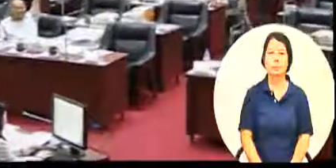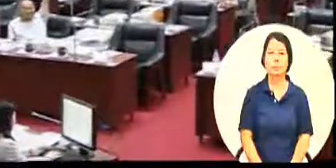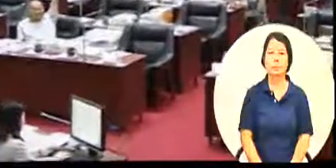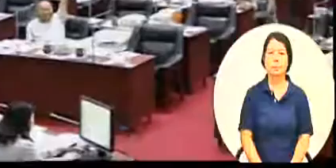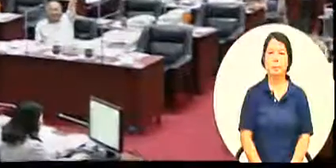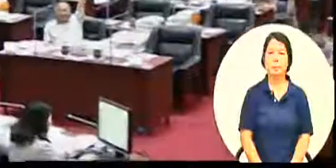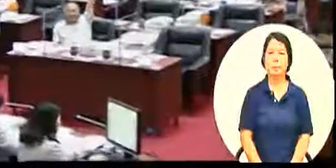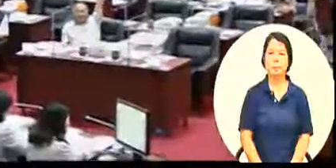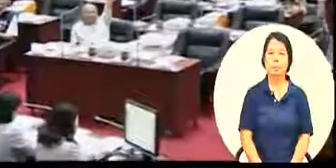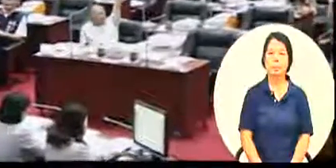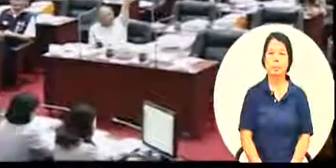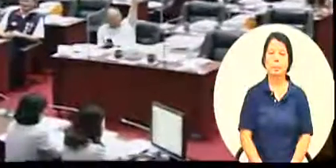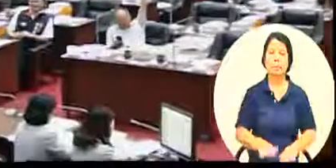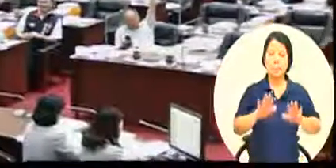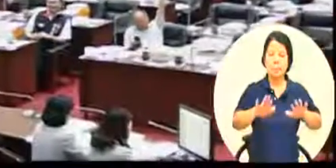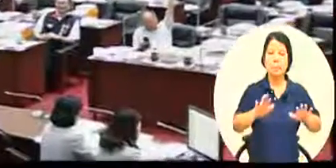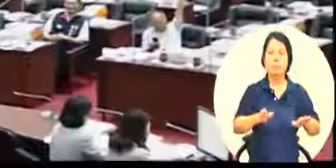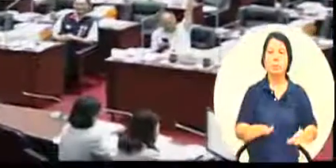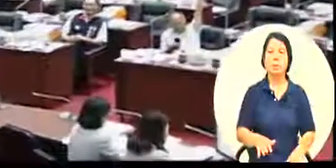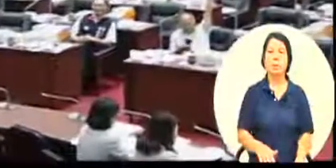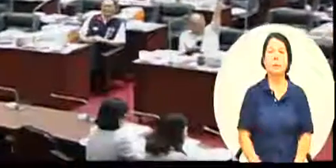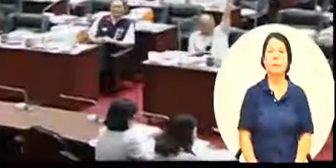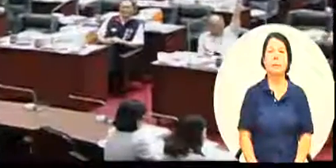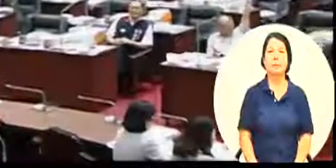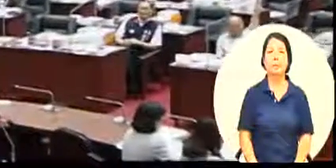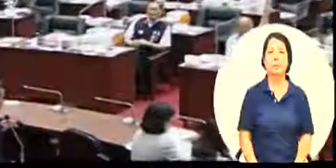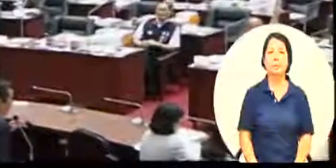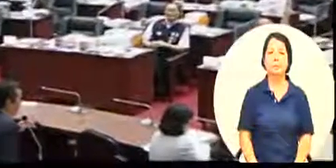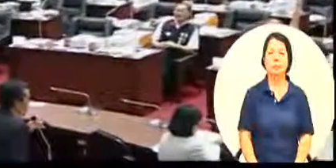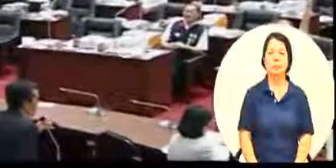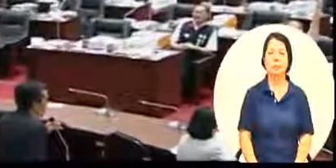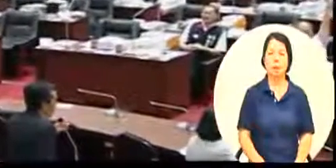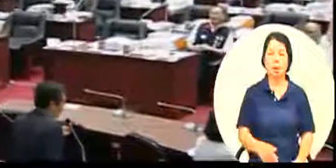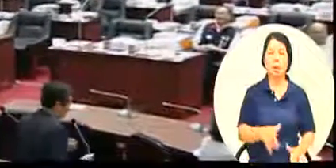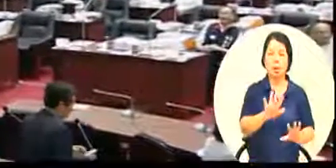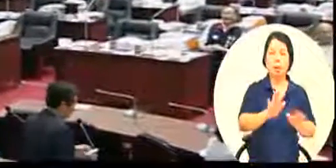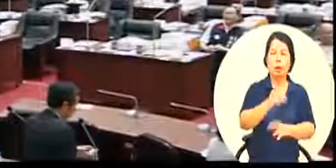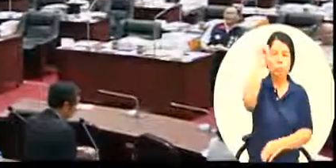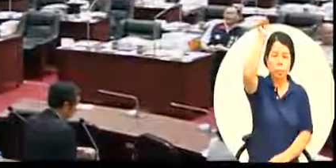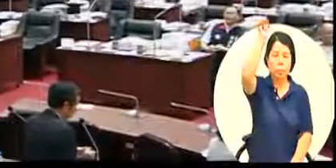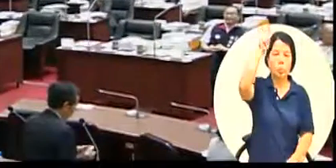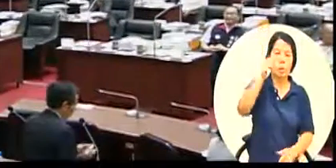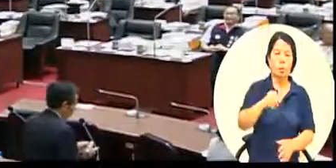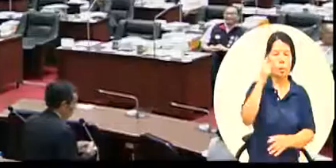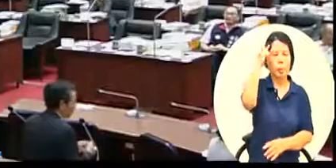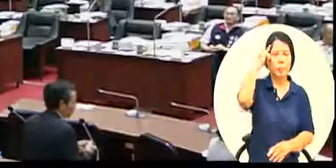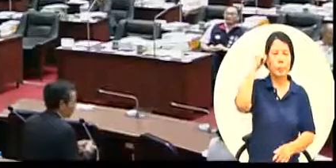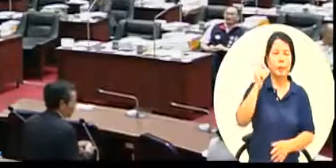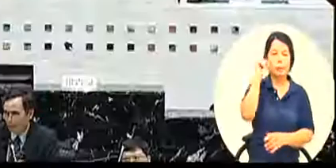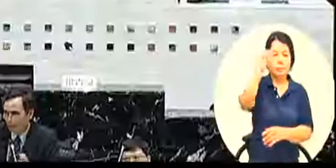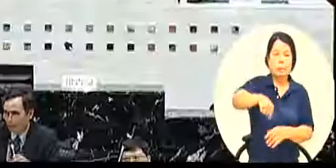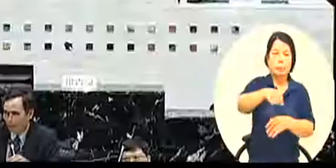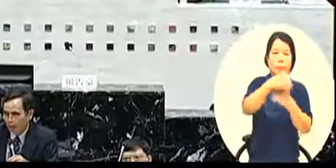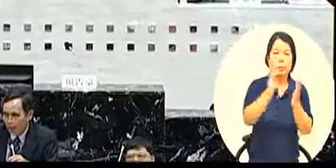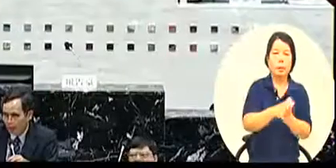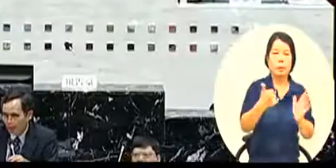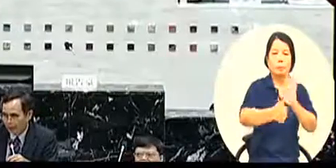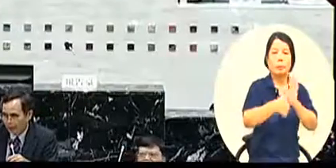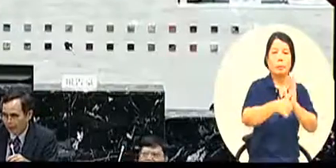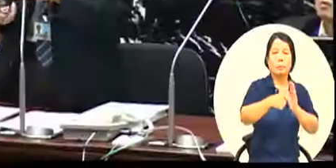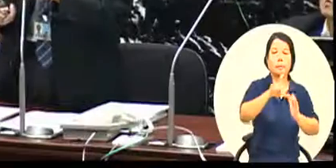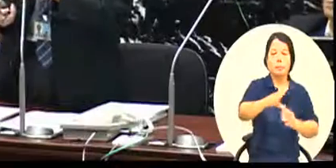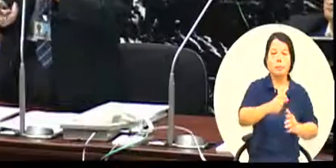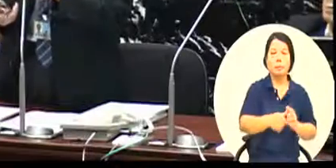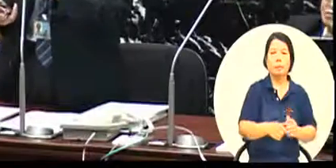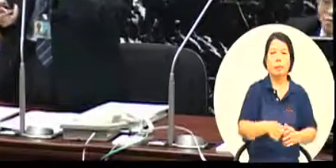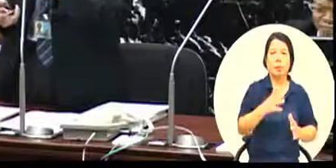现在哈，我来 请念一下举手赞成进覆表决的议员的名字。 赞